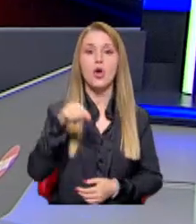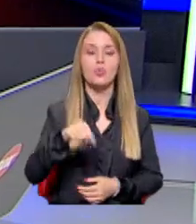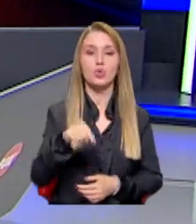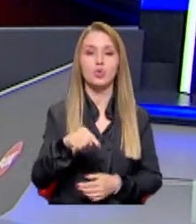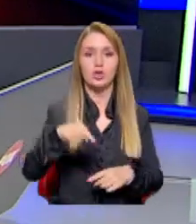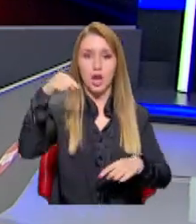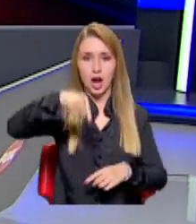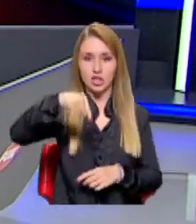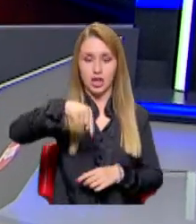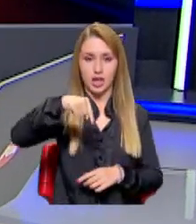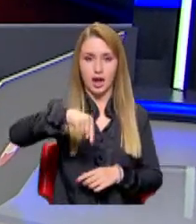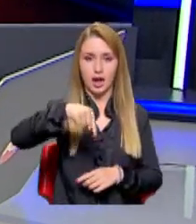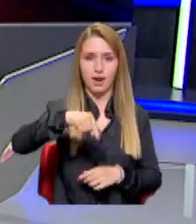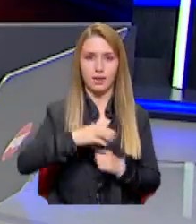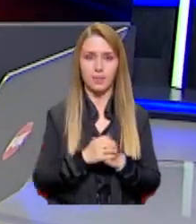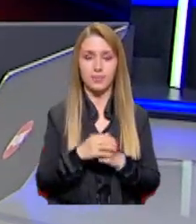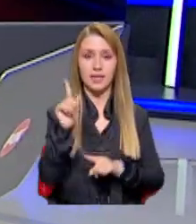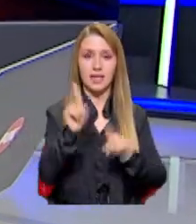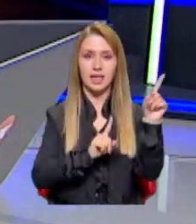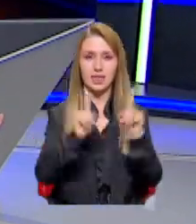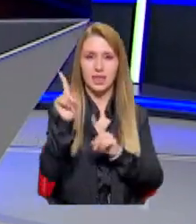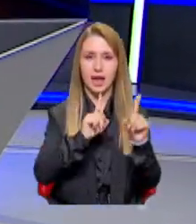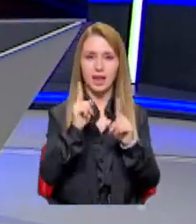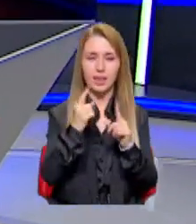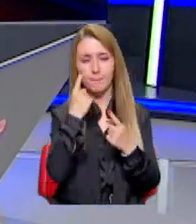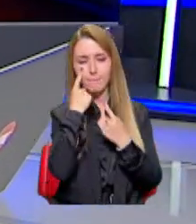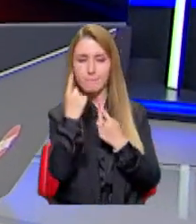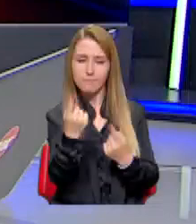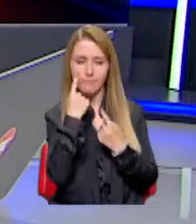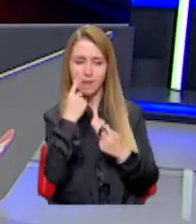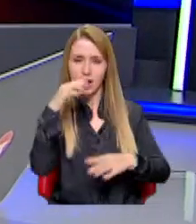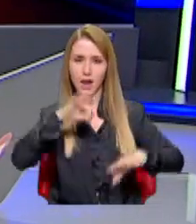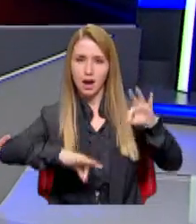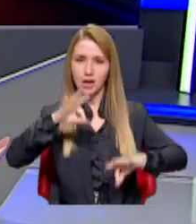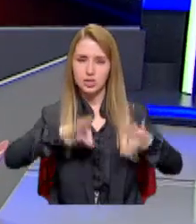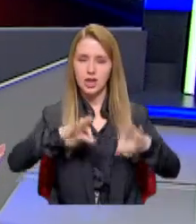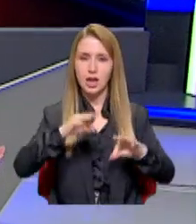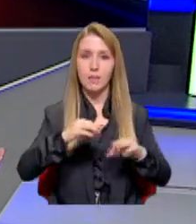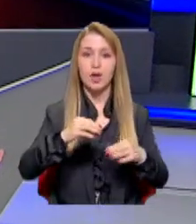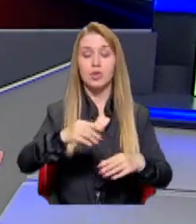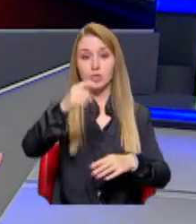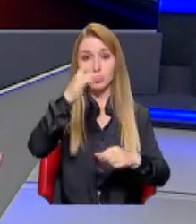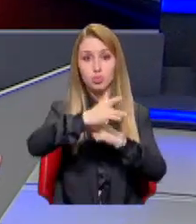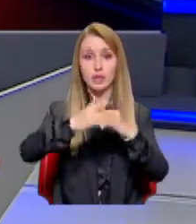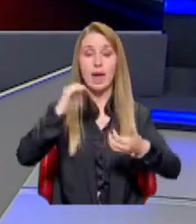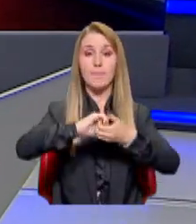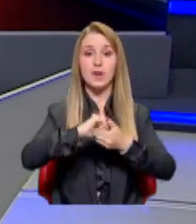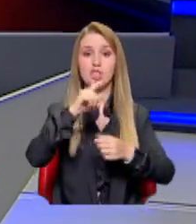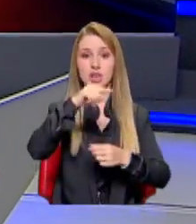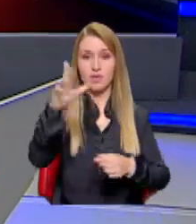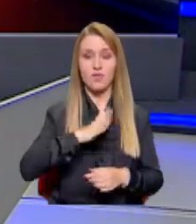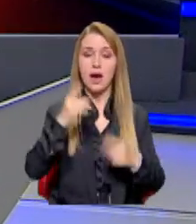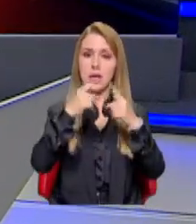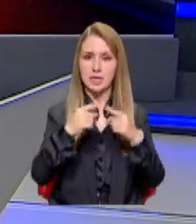Efendim aşağıda internette böyle gezinirken ülkelerin barış endeksi olduğunu gördüm Bu